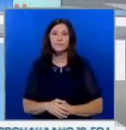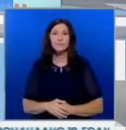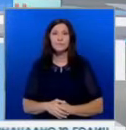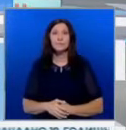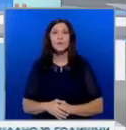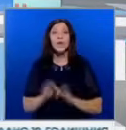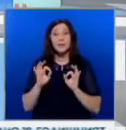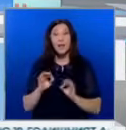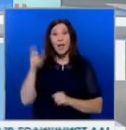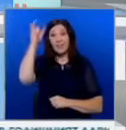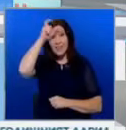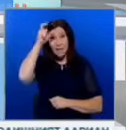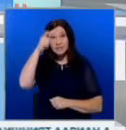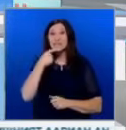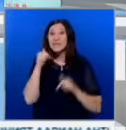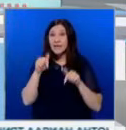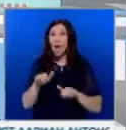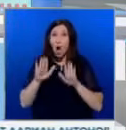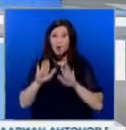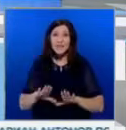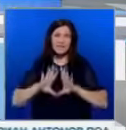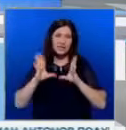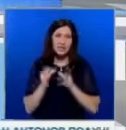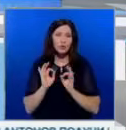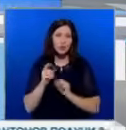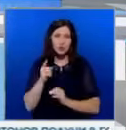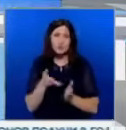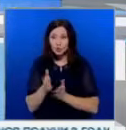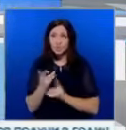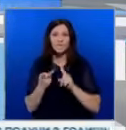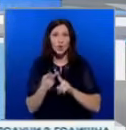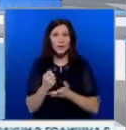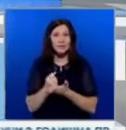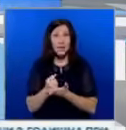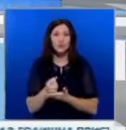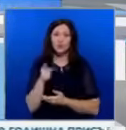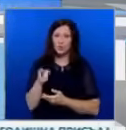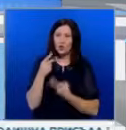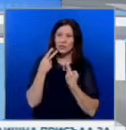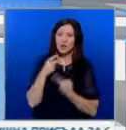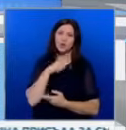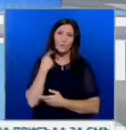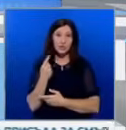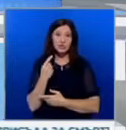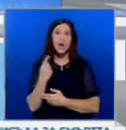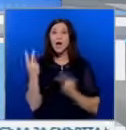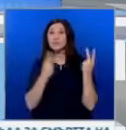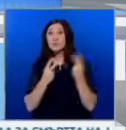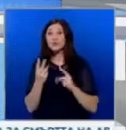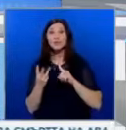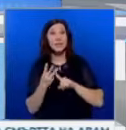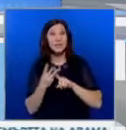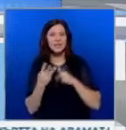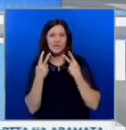и така, Движението за права и свободи за сега остава цяло. Именно там ще отиде втория мандат, но и той изглежда обречен. Разбирателството за